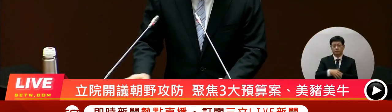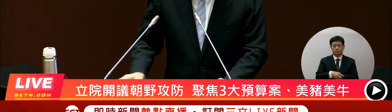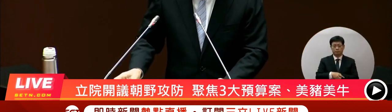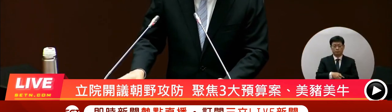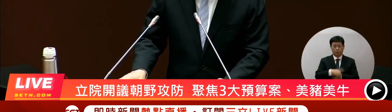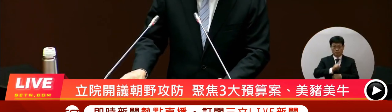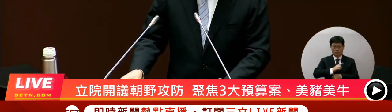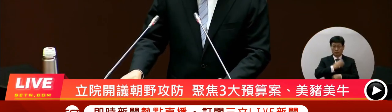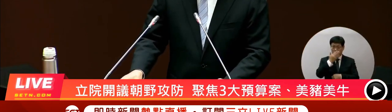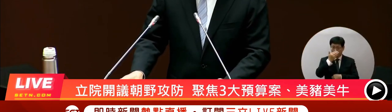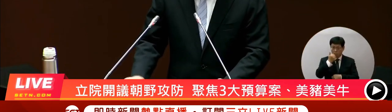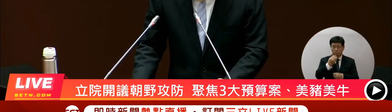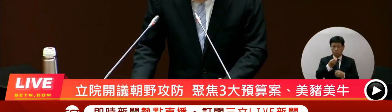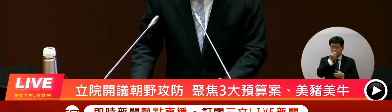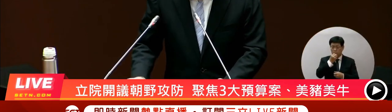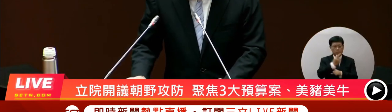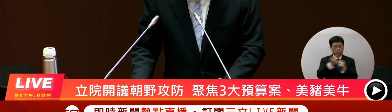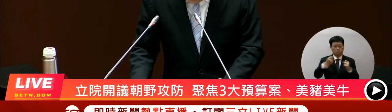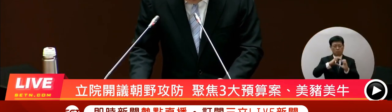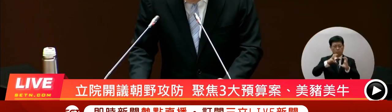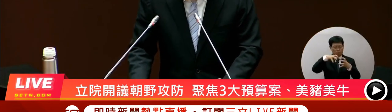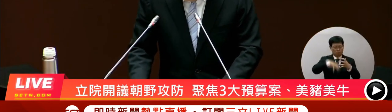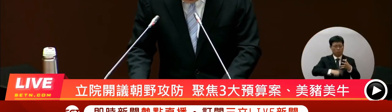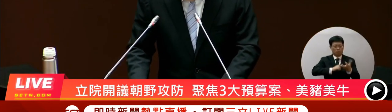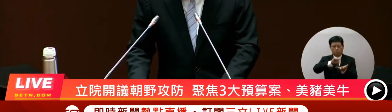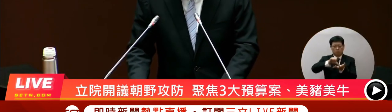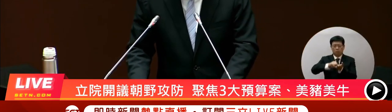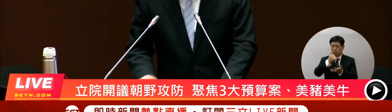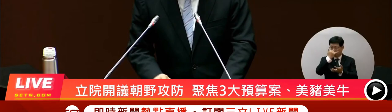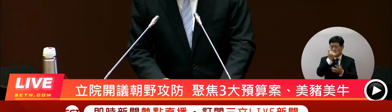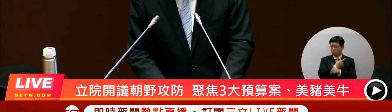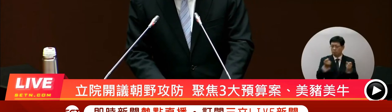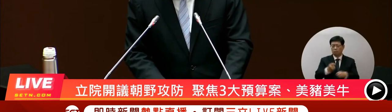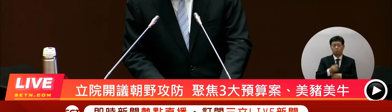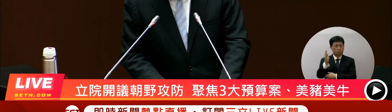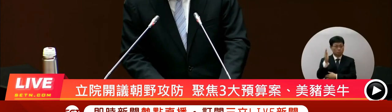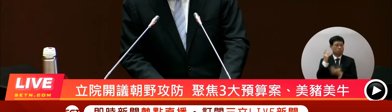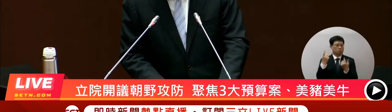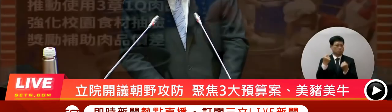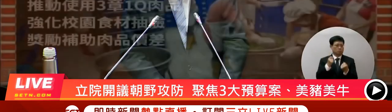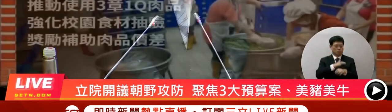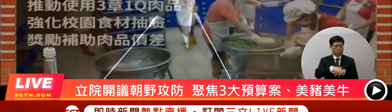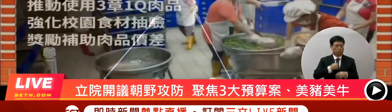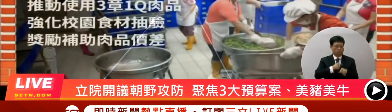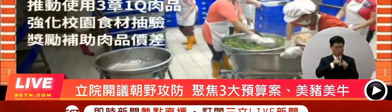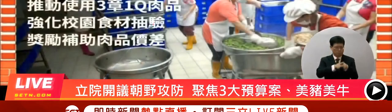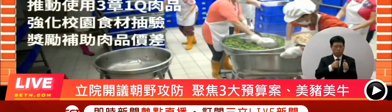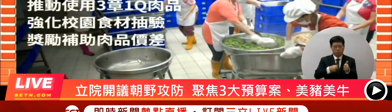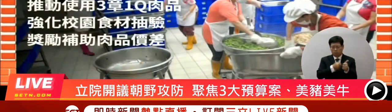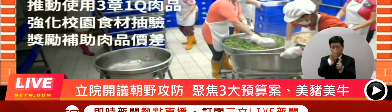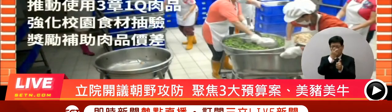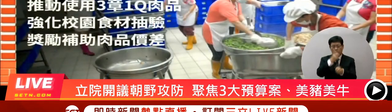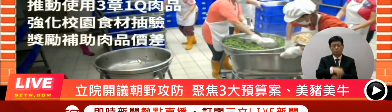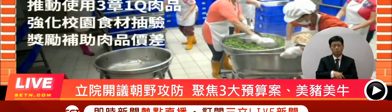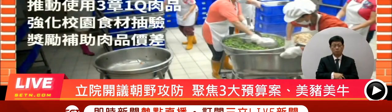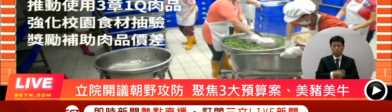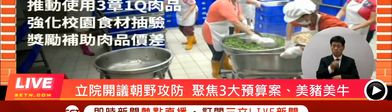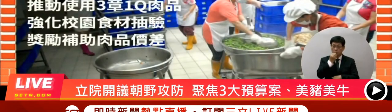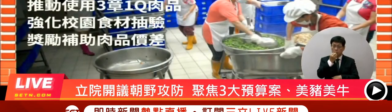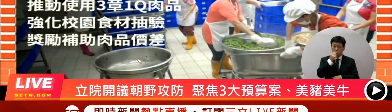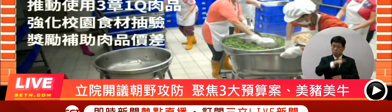膳要使用国内的农产品、肉品，政府也会严加稽查食材